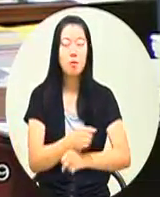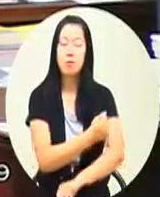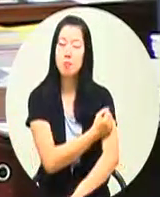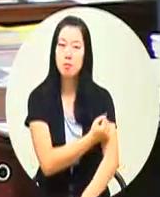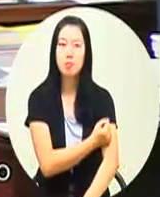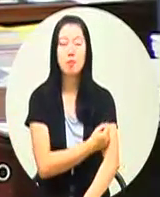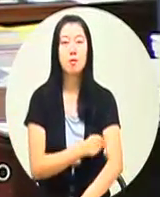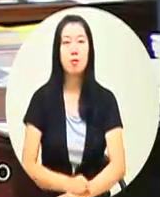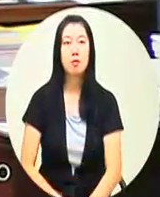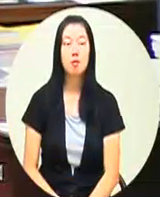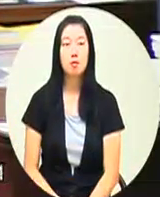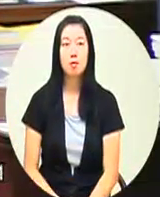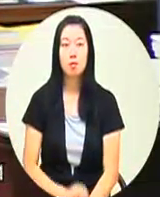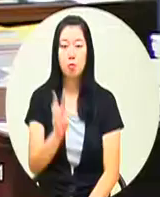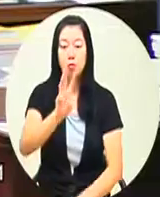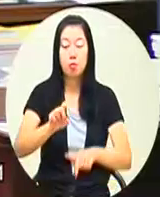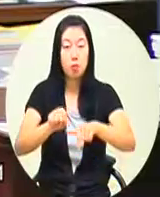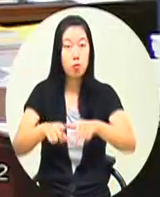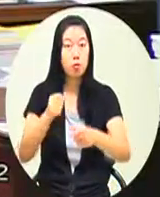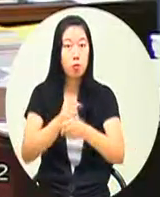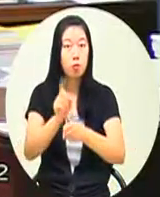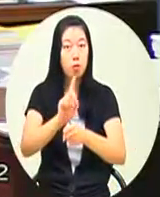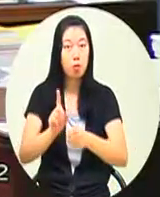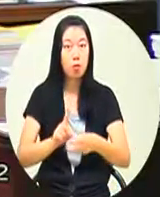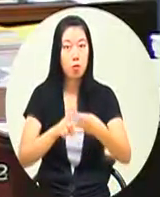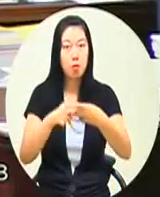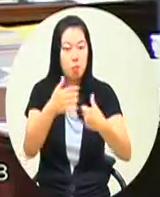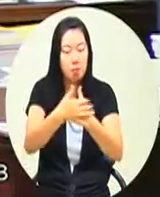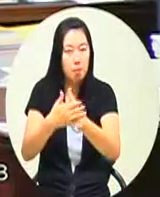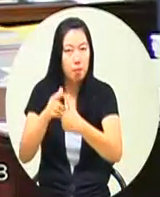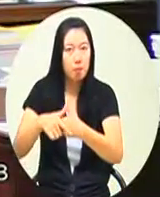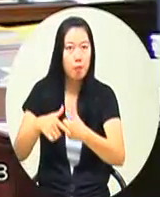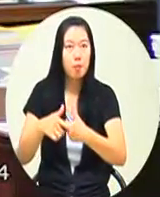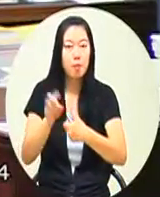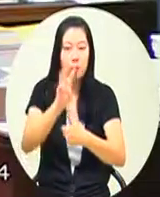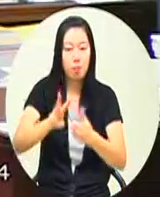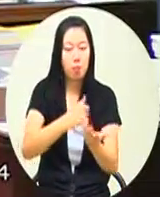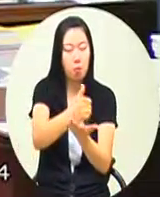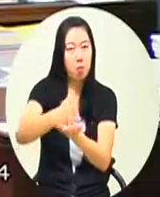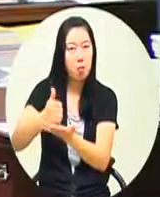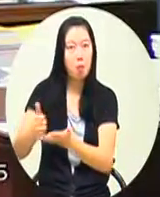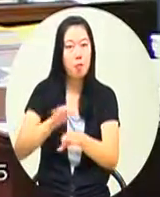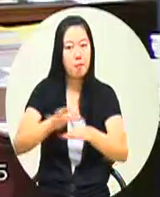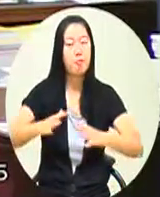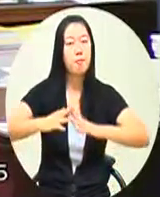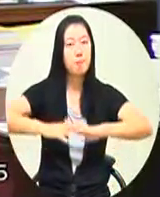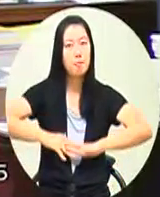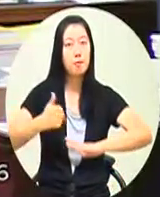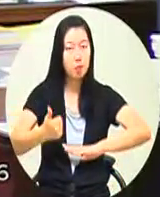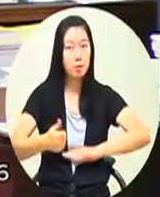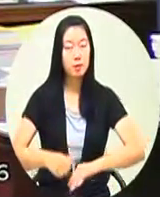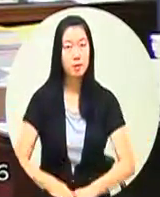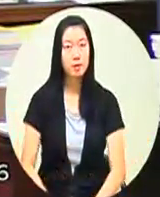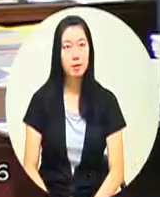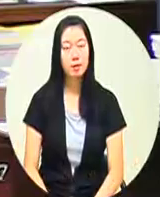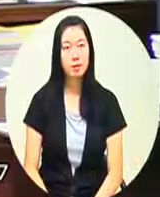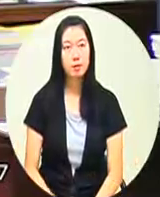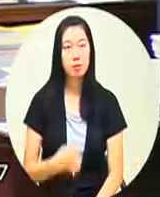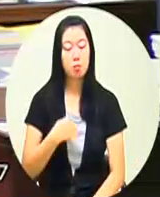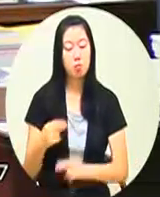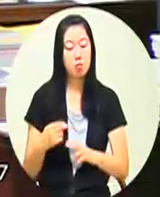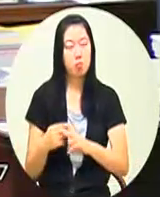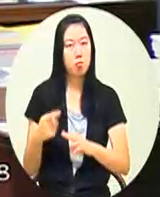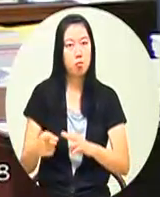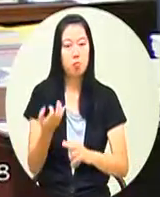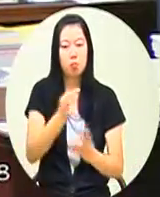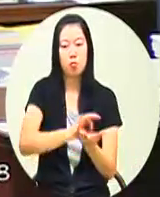司最主要的工作其实是在维持我们供水的系统的稳定跟安全嘛。可是这部分其实我相信这个应该不